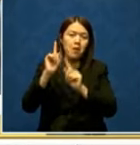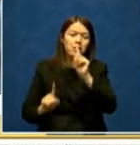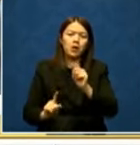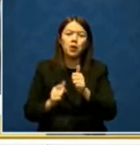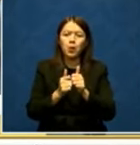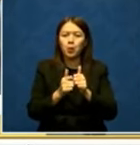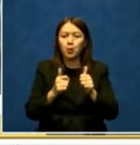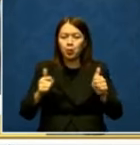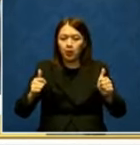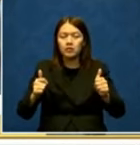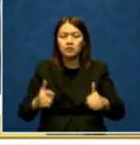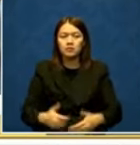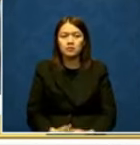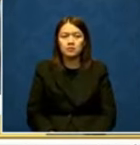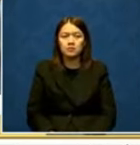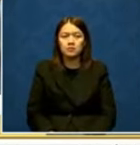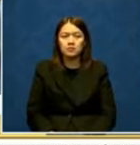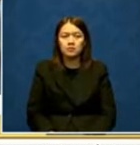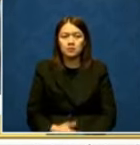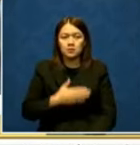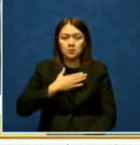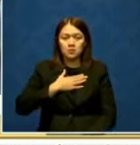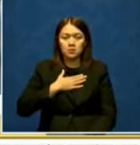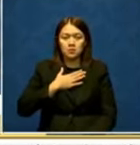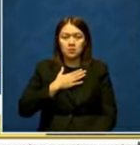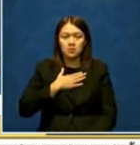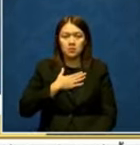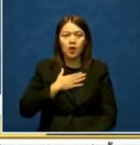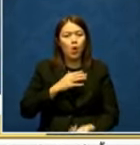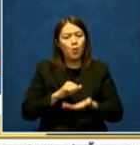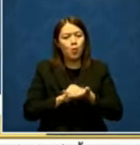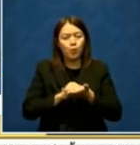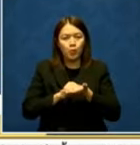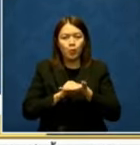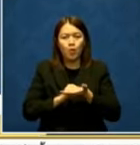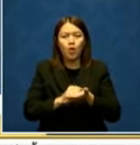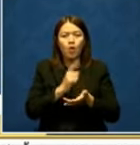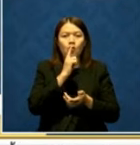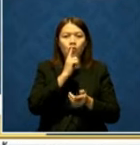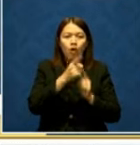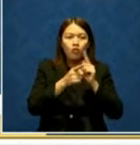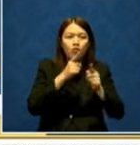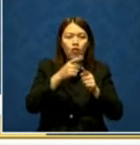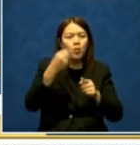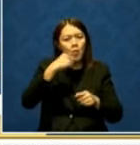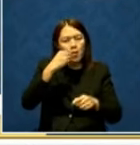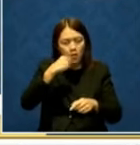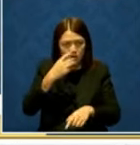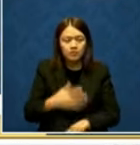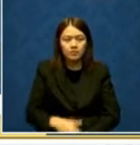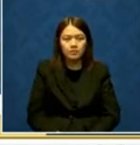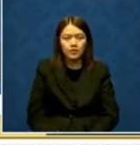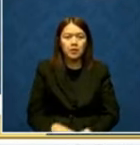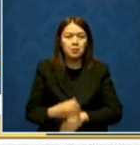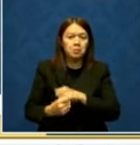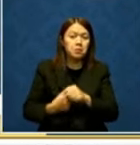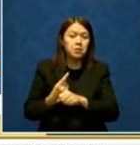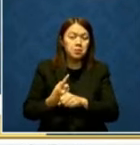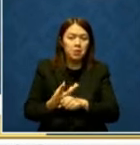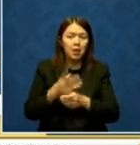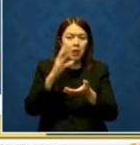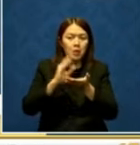มีประสิทธิภาพนะครับในฐานะที่ผมเนี่ยเป็นผู้ที่ใช้บริการในการร้องเรียนผู้ตรวจการแผ่นดินบ่อยๆนะครับแต่ละปีเนี่ยท่านก็